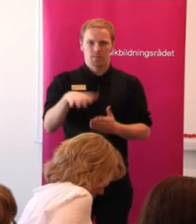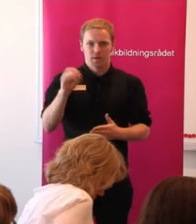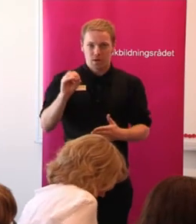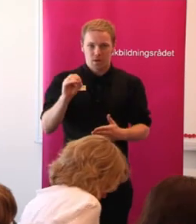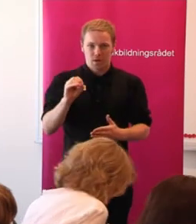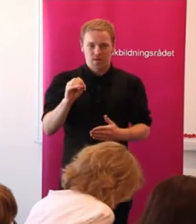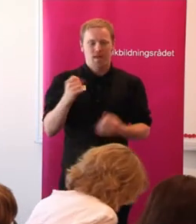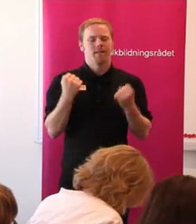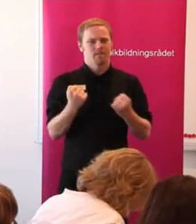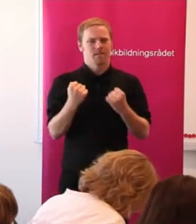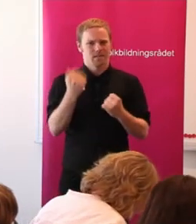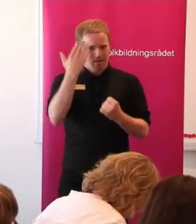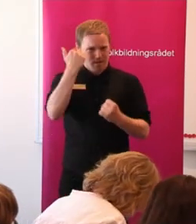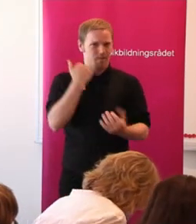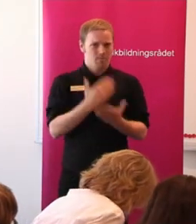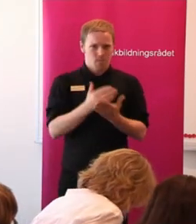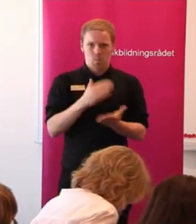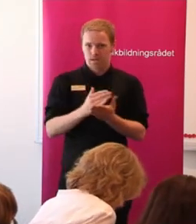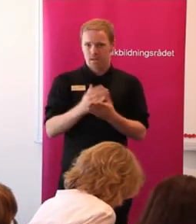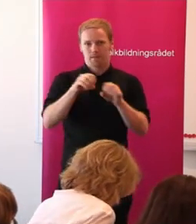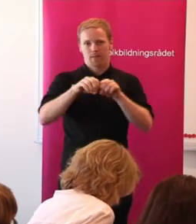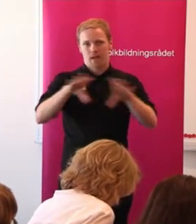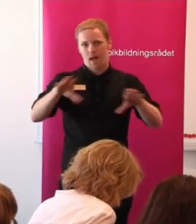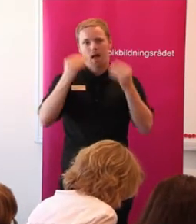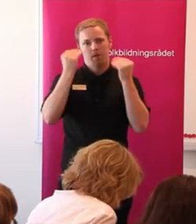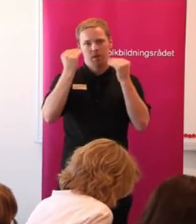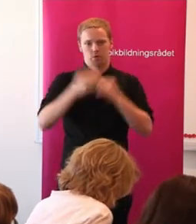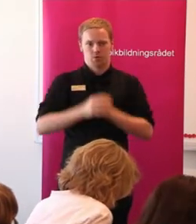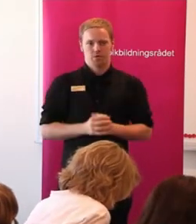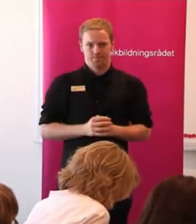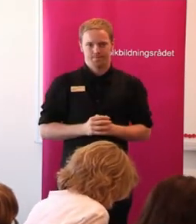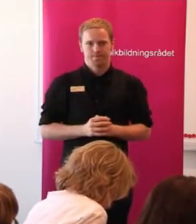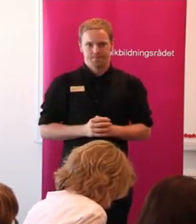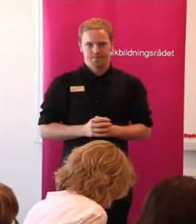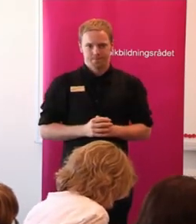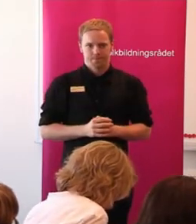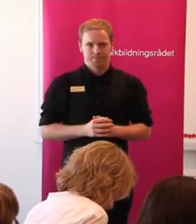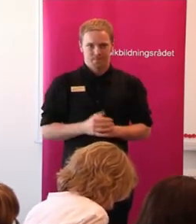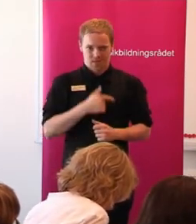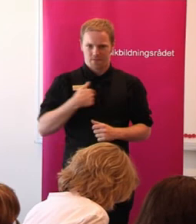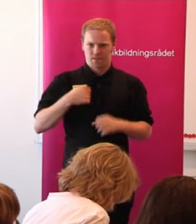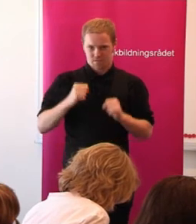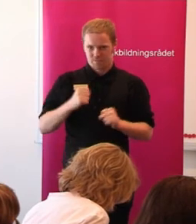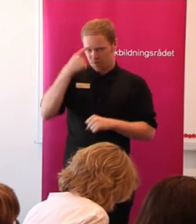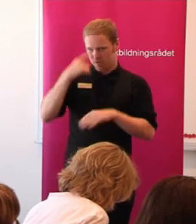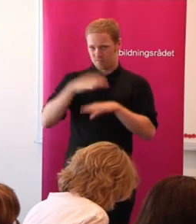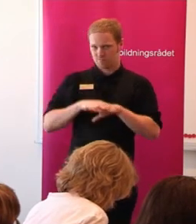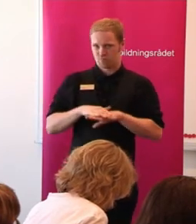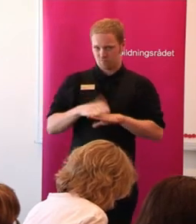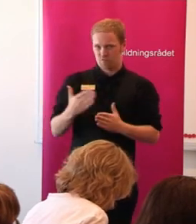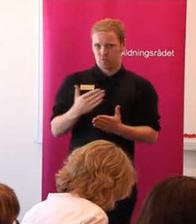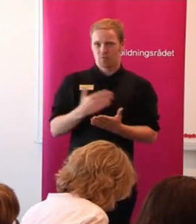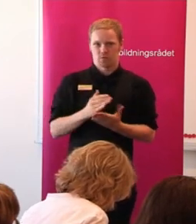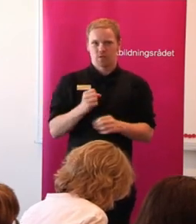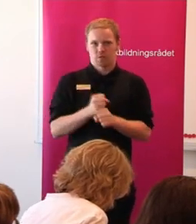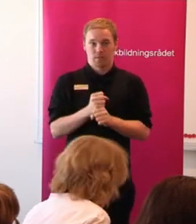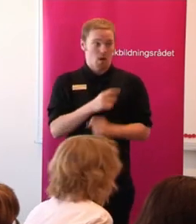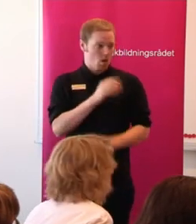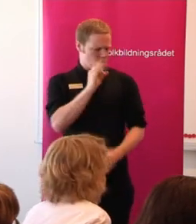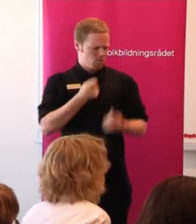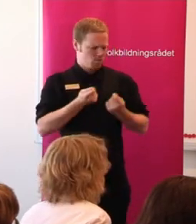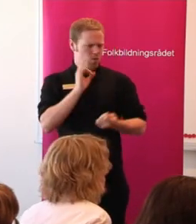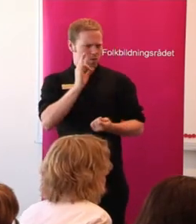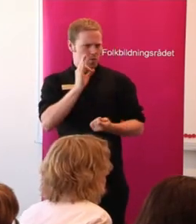gå vidare och fortsätta på allmän kurs. Mm. Alltså det tar ju vi med oss, absolut. Och hur tar ni med det? Kommer det en satsning in i budgeten i höst?